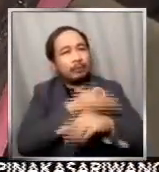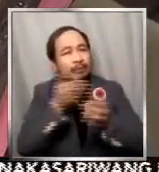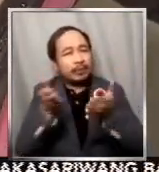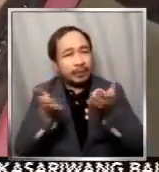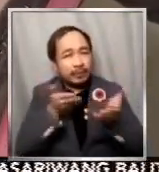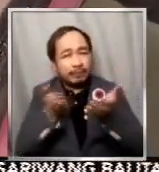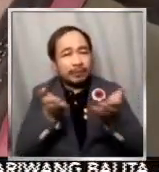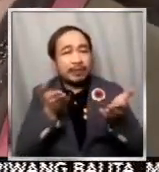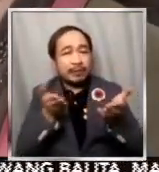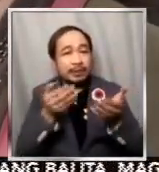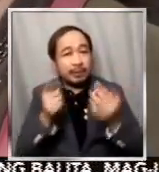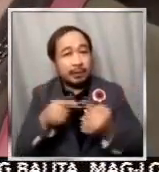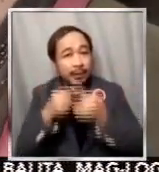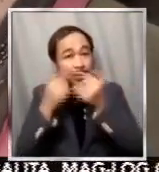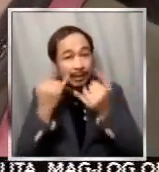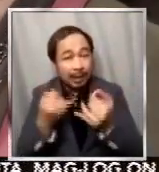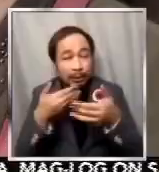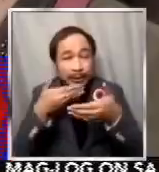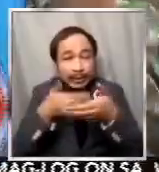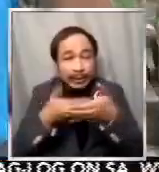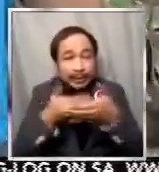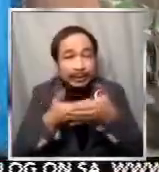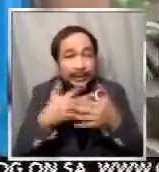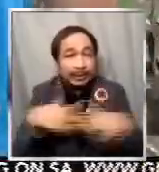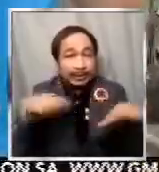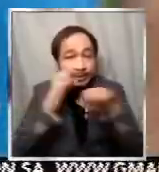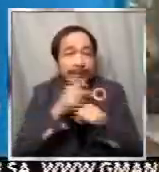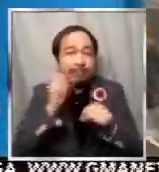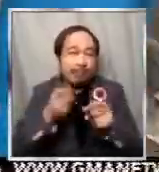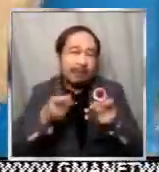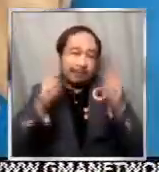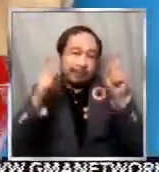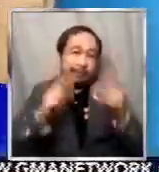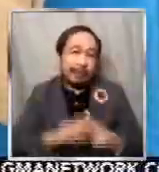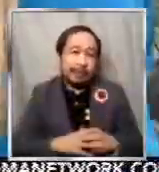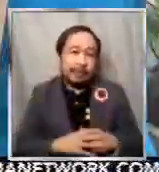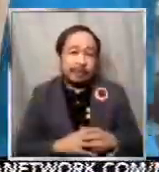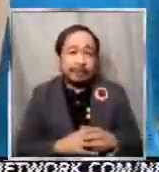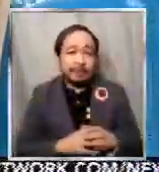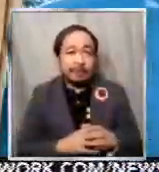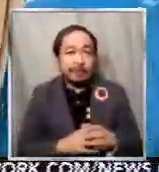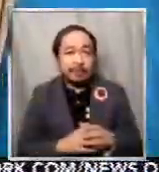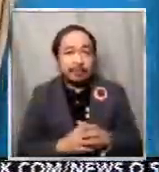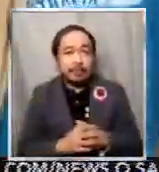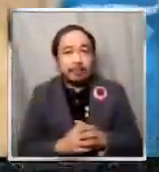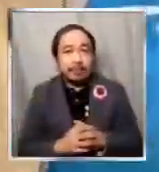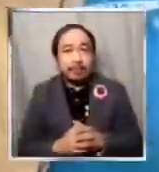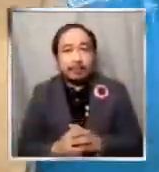na ngayon, last hour na, dapat mabilis. Maki Pulido, nakatutok, 24 oras.